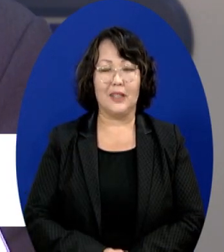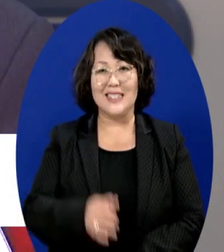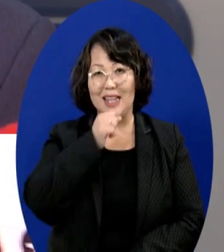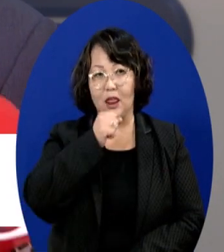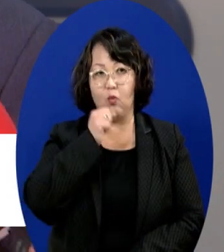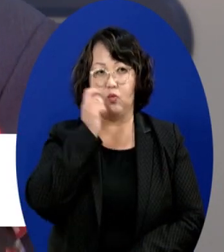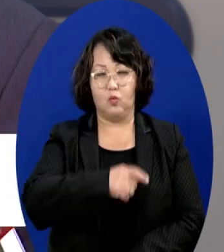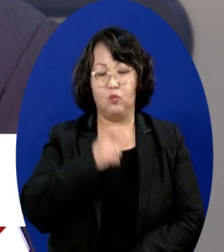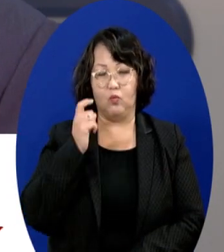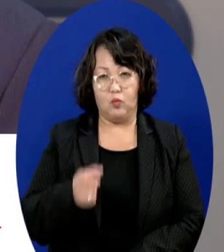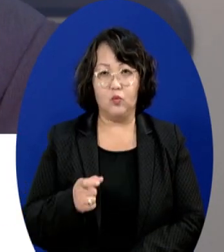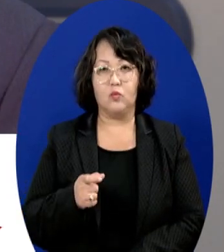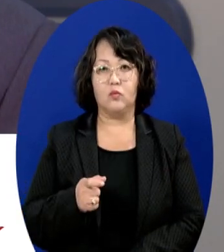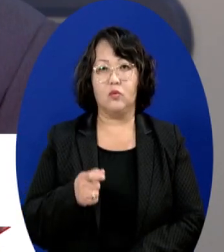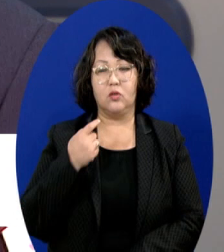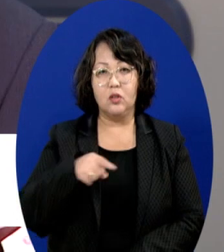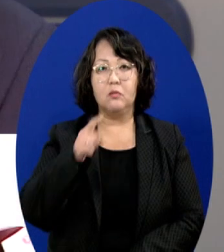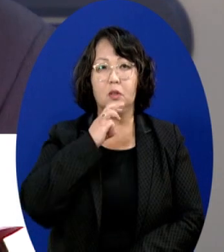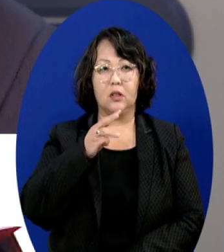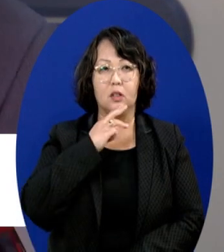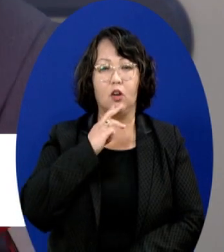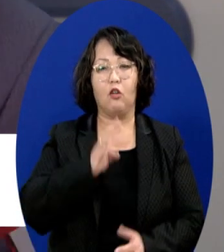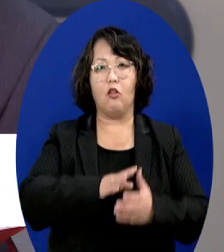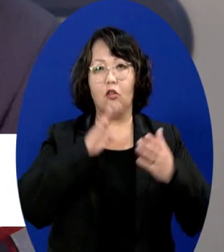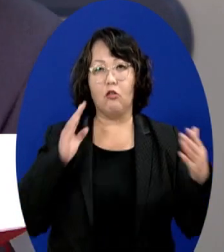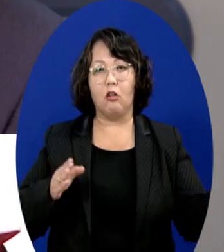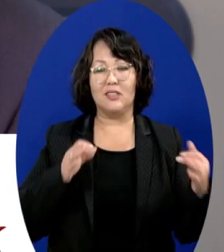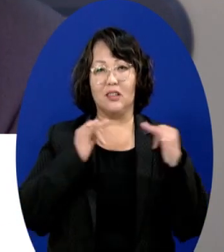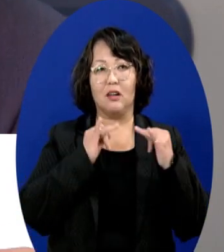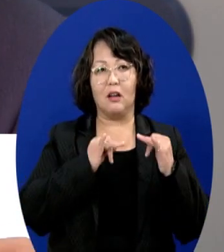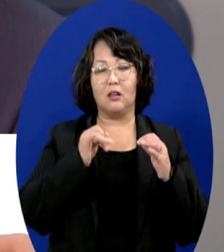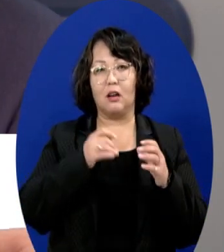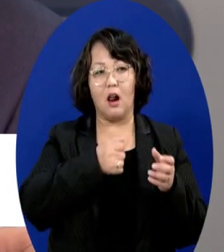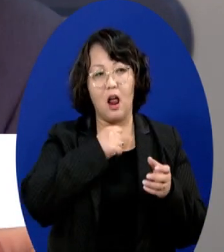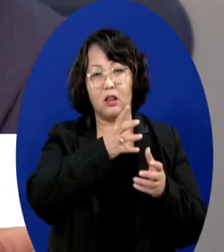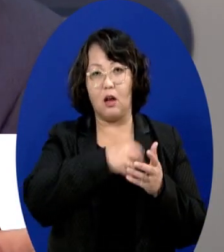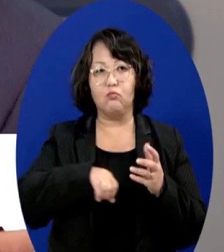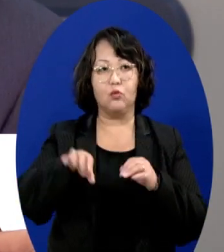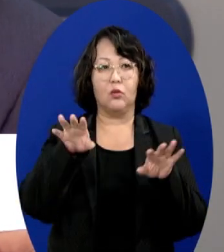сэтгүүлчид тухайн мэдээллийг нөө зайнаас дамжуулж байгаа учраас нөө элдв